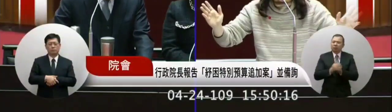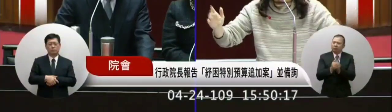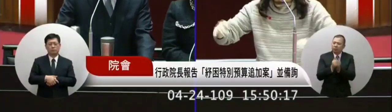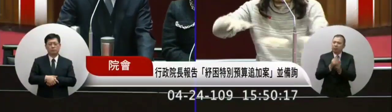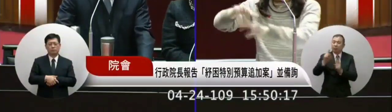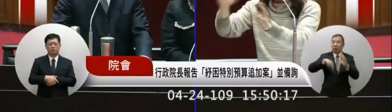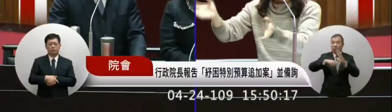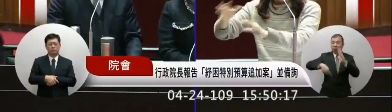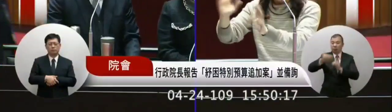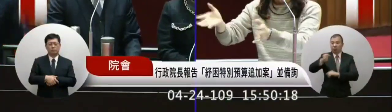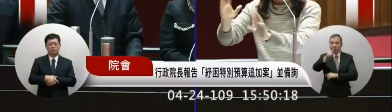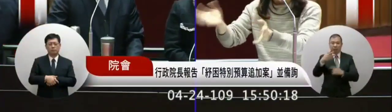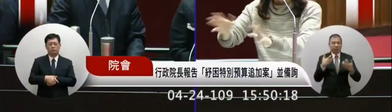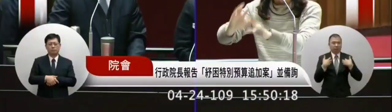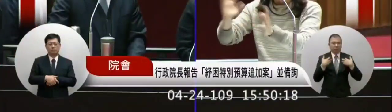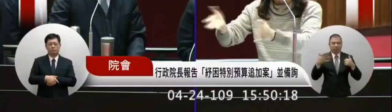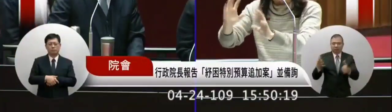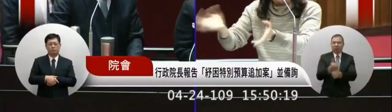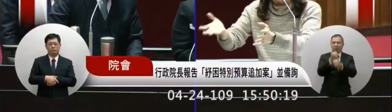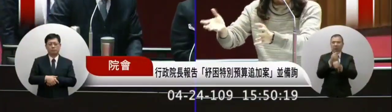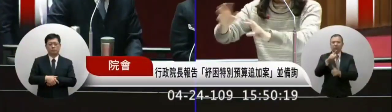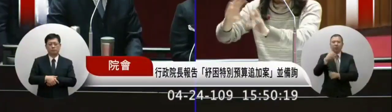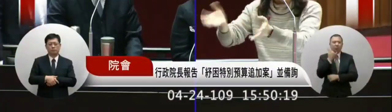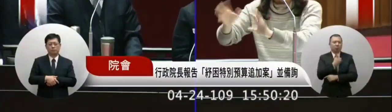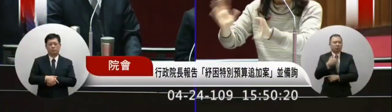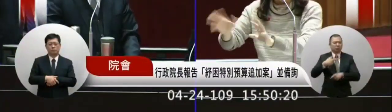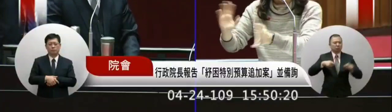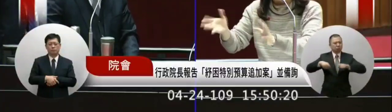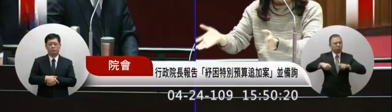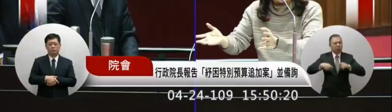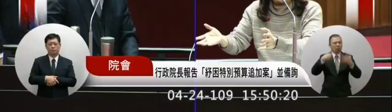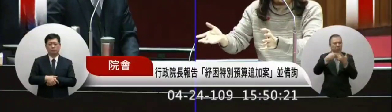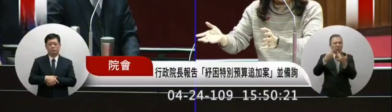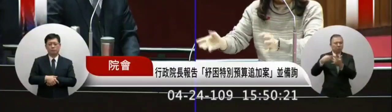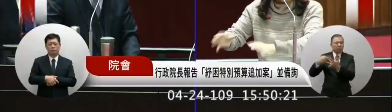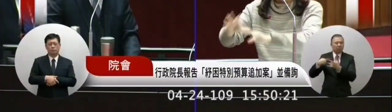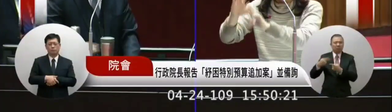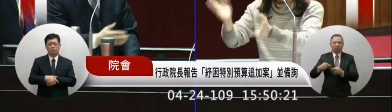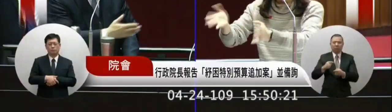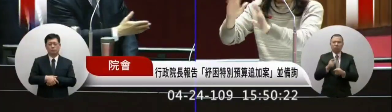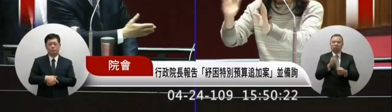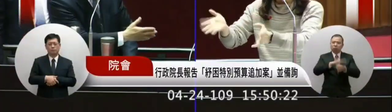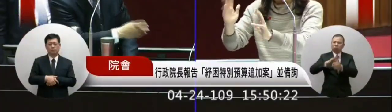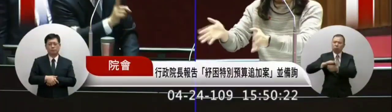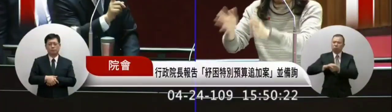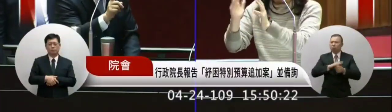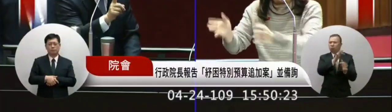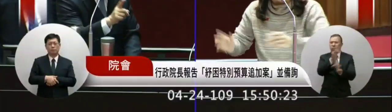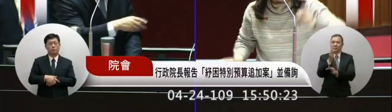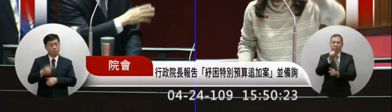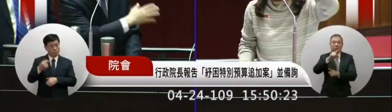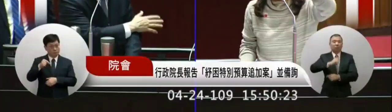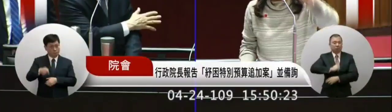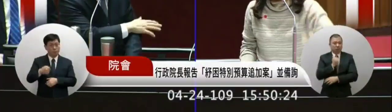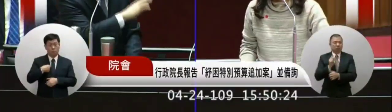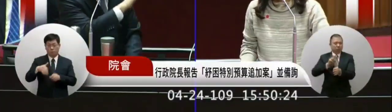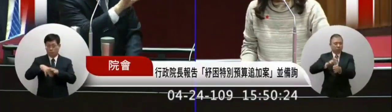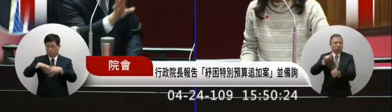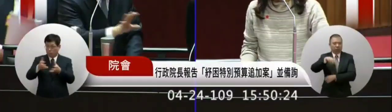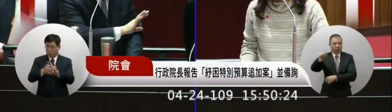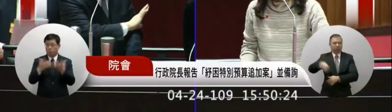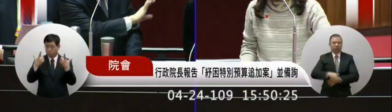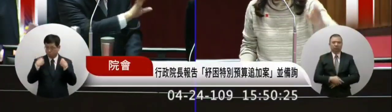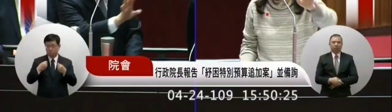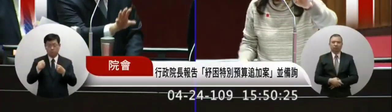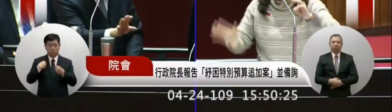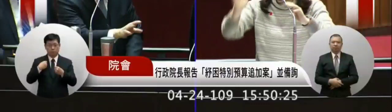你来主持，把这些可能的漏洞都补起来。就是我说真的需要照顾的人， 文化部一